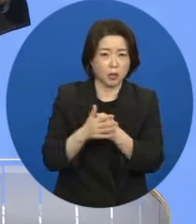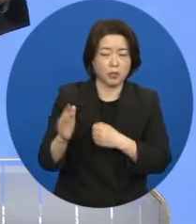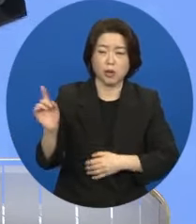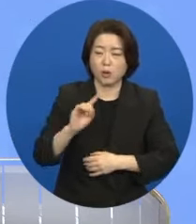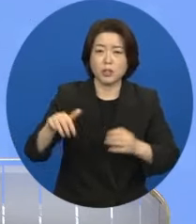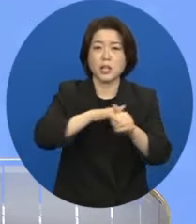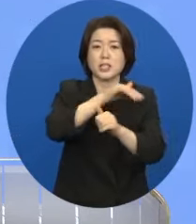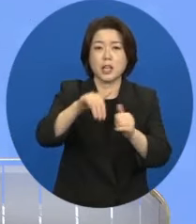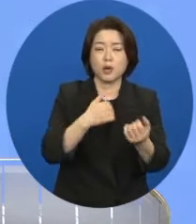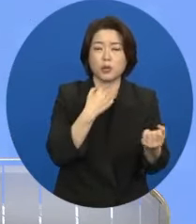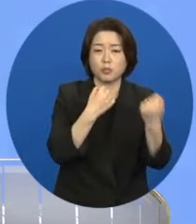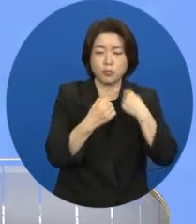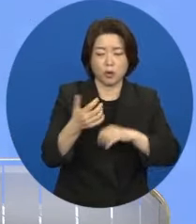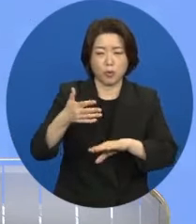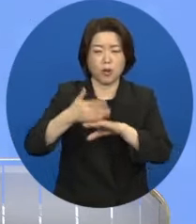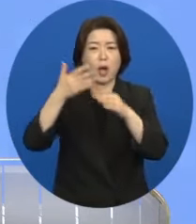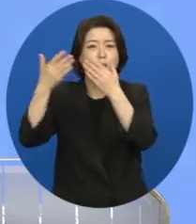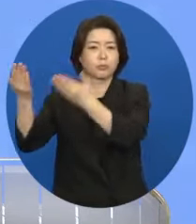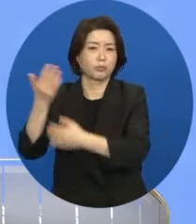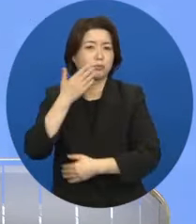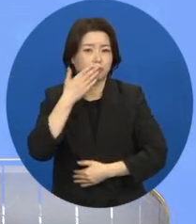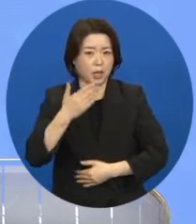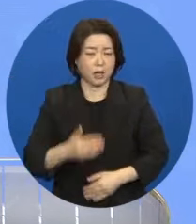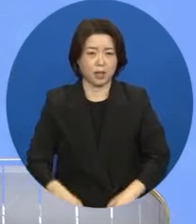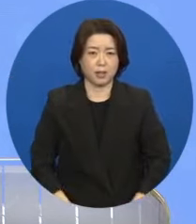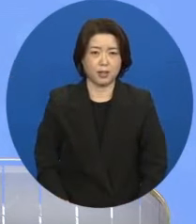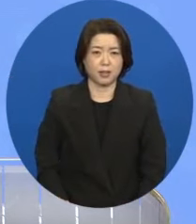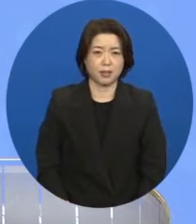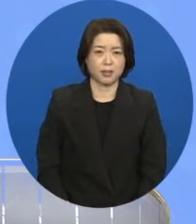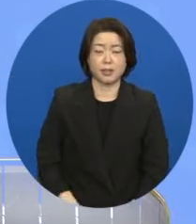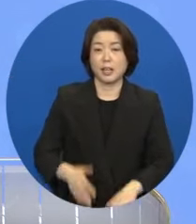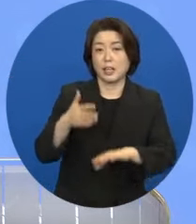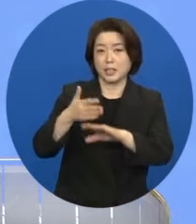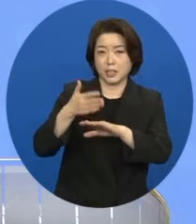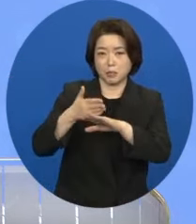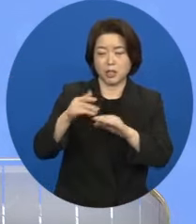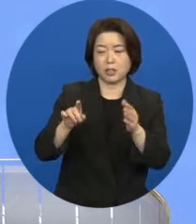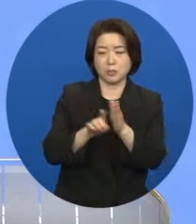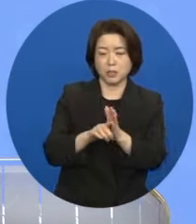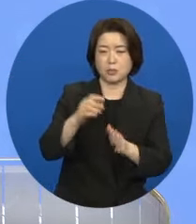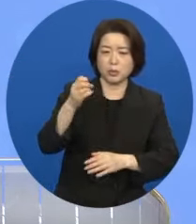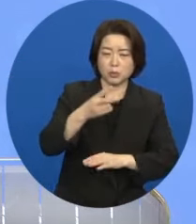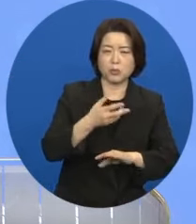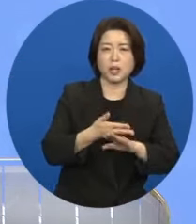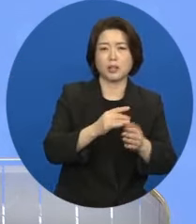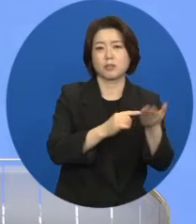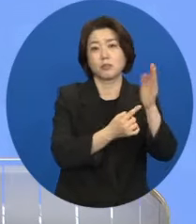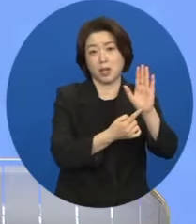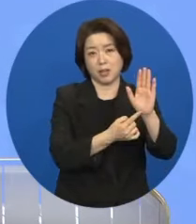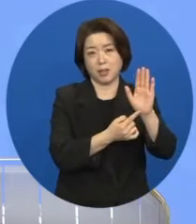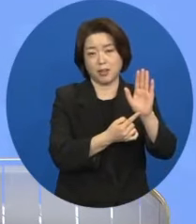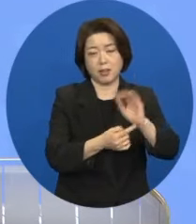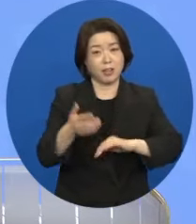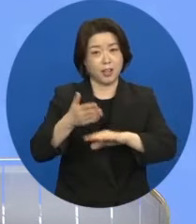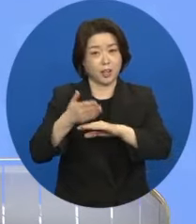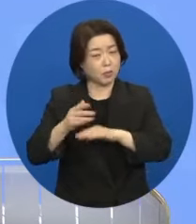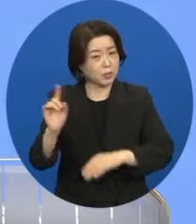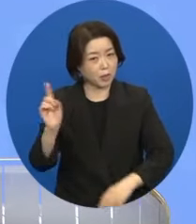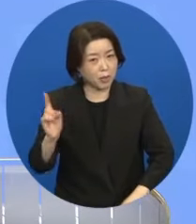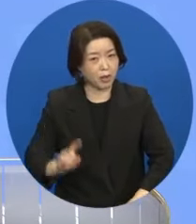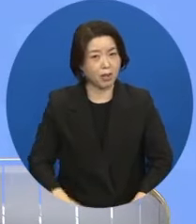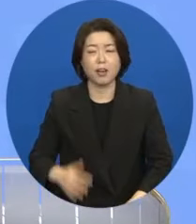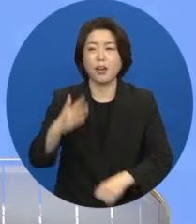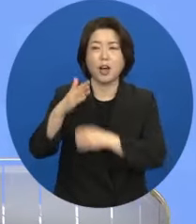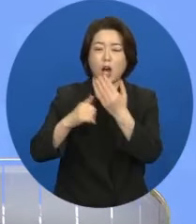상황 중에도 감사할 수가 있는 것이죠 그래서 감사는 믿음의 또 다른 표현입니다 여러분 아까 감사가 뭐라고 했어요